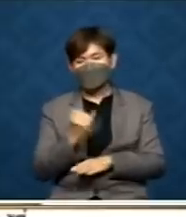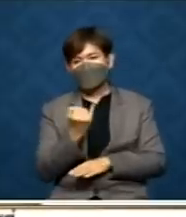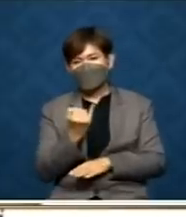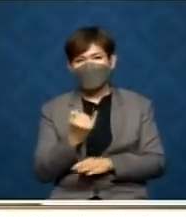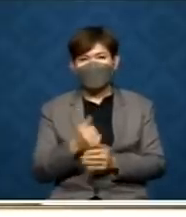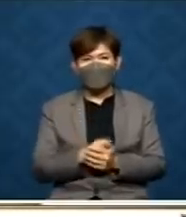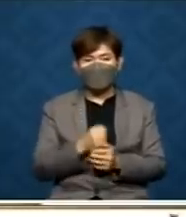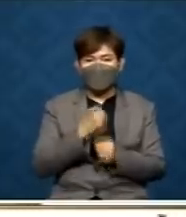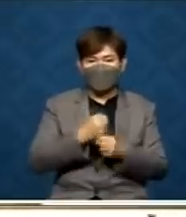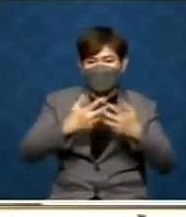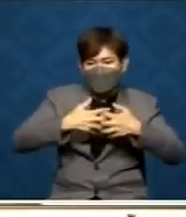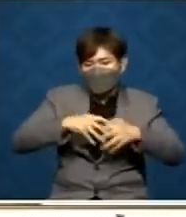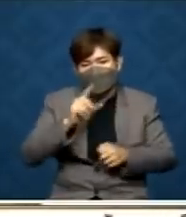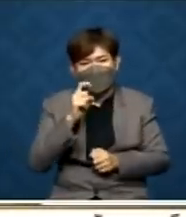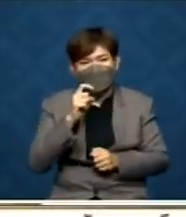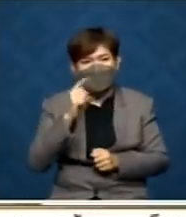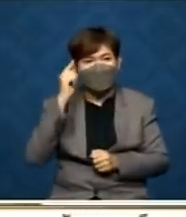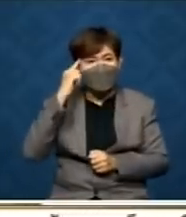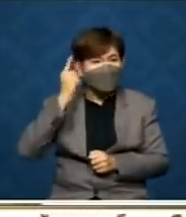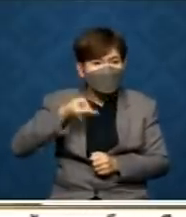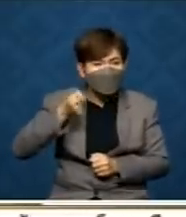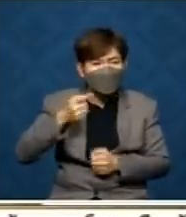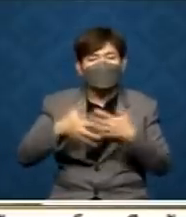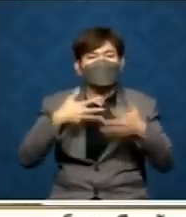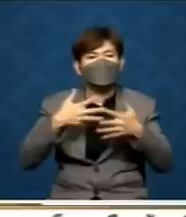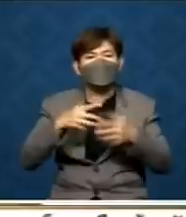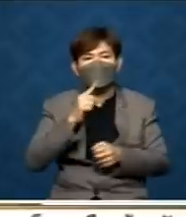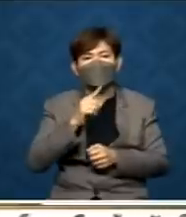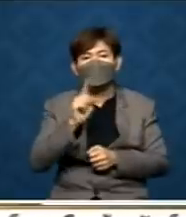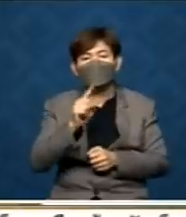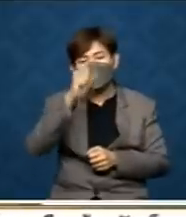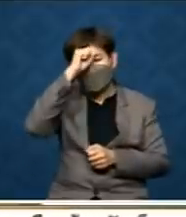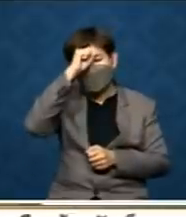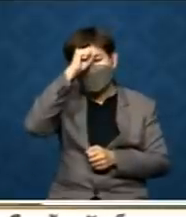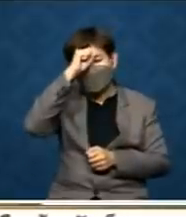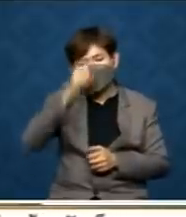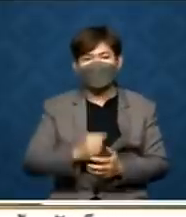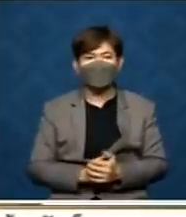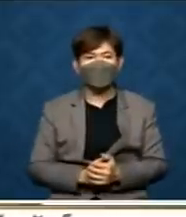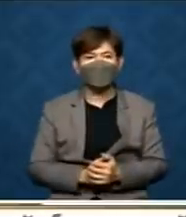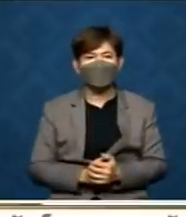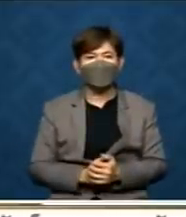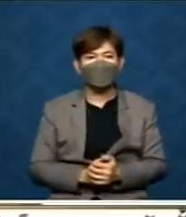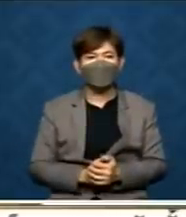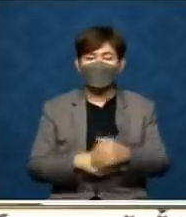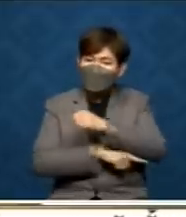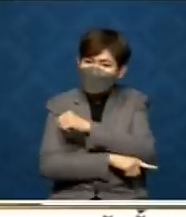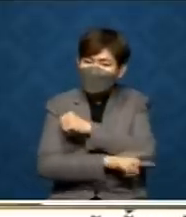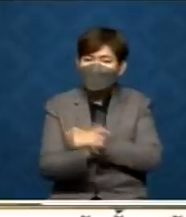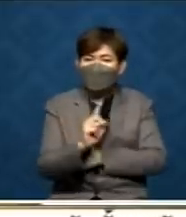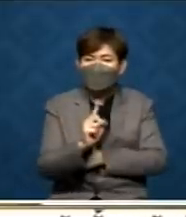ผลิตไม่ได้นี่คือไม่รู้จริงๆก็อภัยกันได้คือโง่เหรียญพระครูหะ